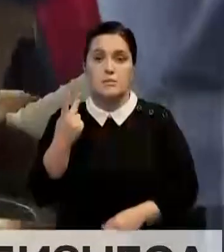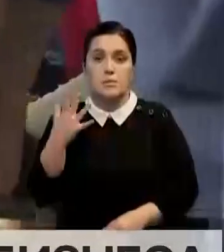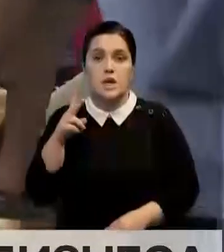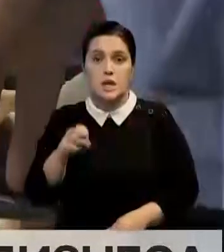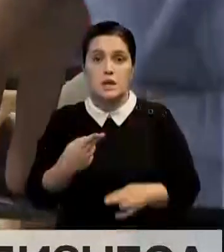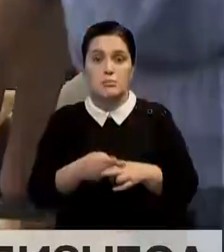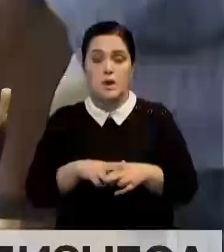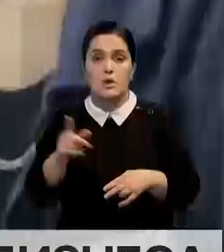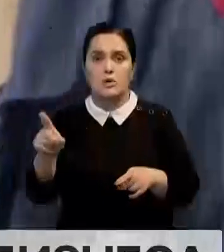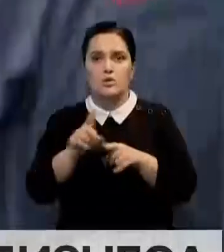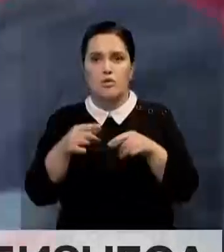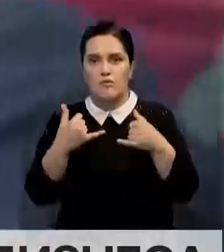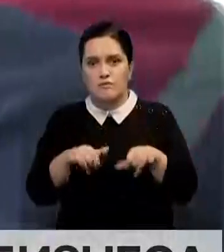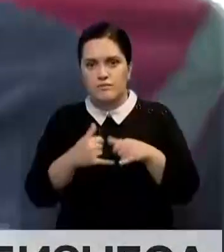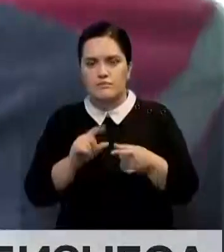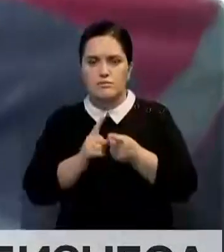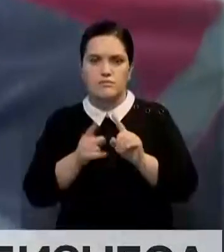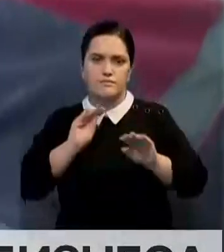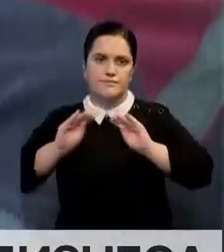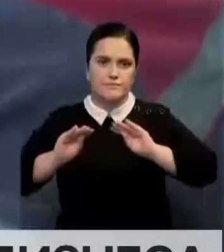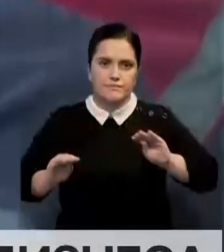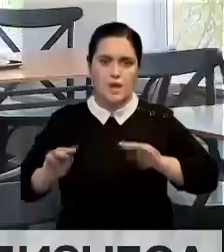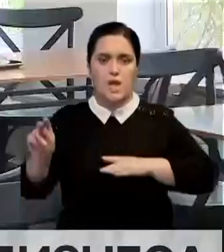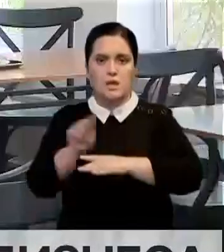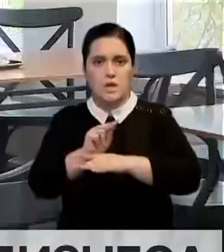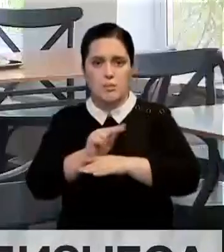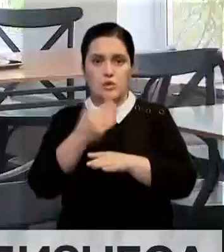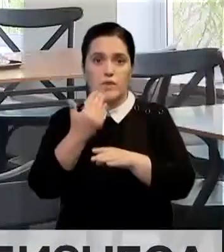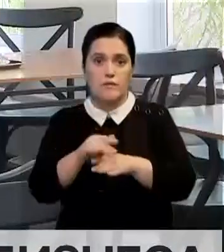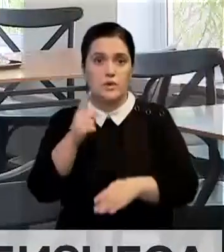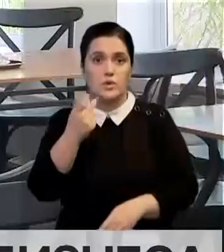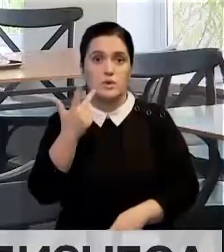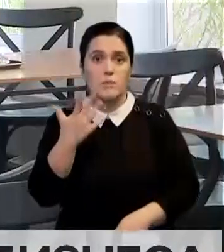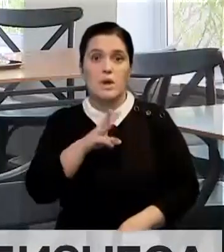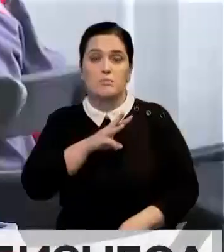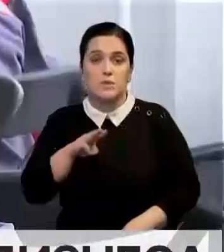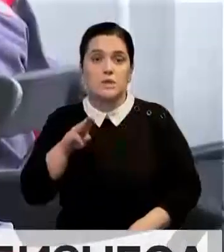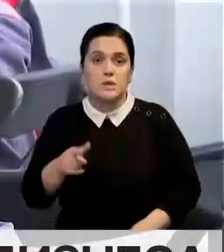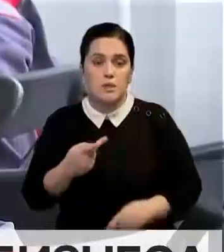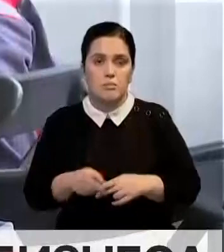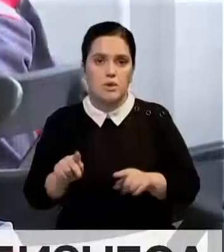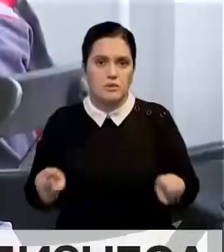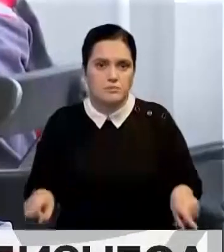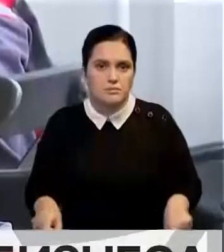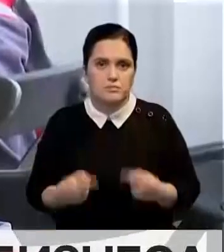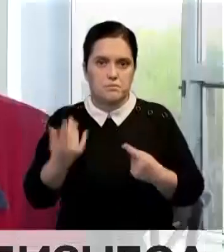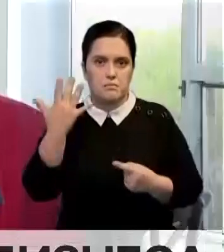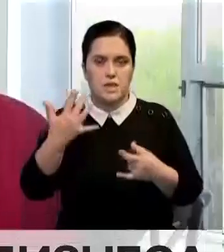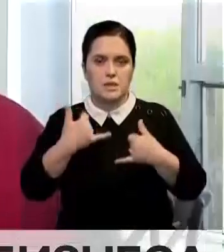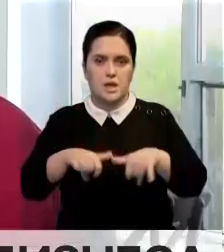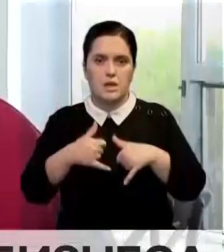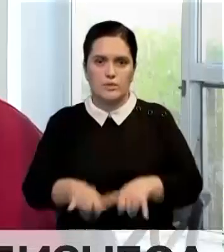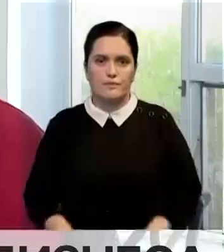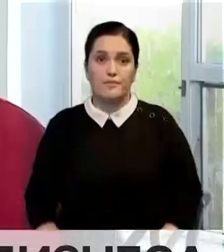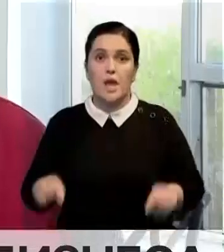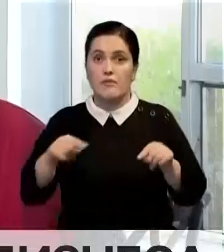сменилась и обстановка в столовых. На их оснащение и ремонт в этом году выделено 135 миллионов тенге. Модернизировано 5 столовых. В этом